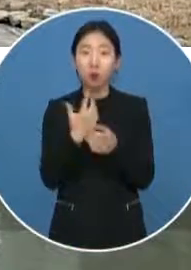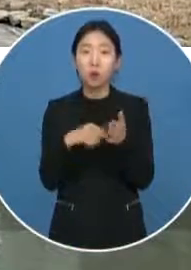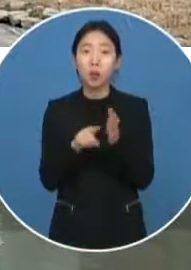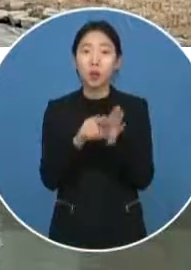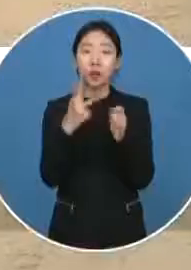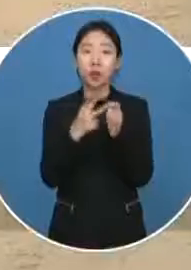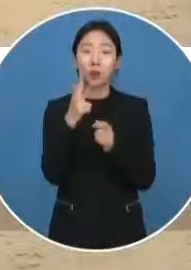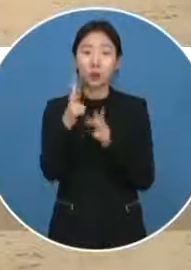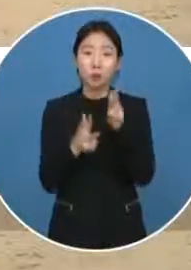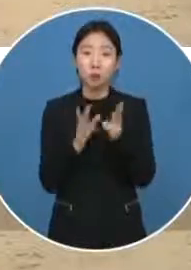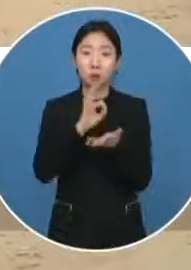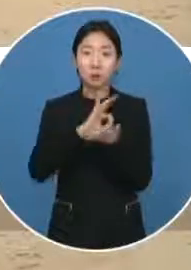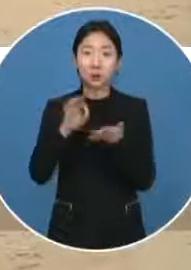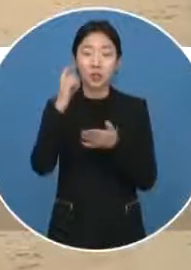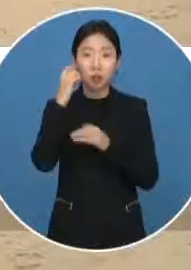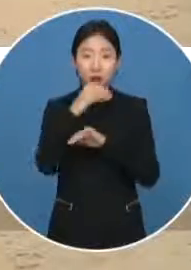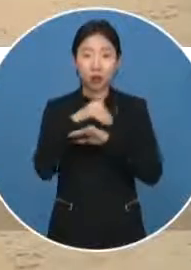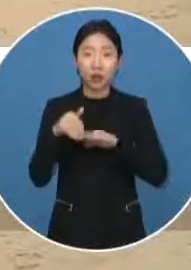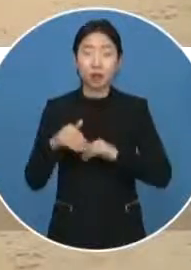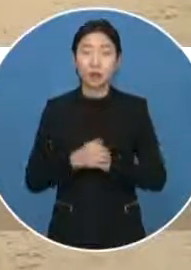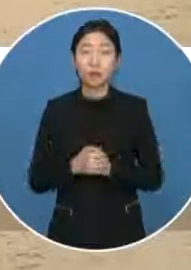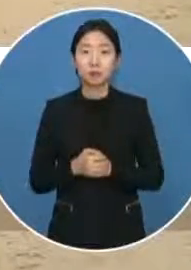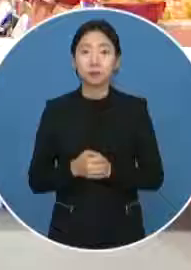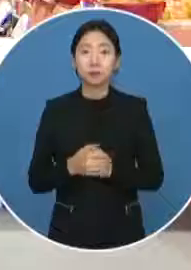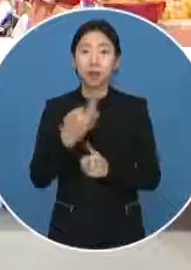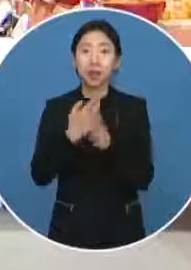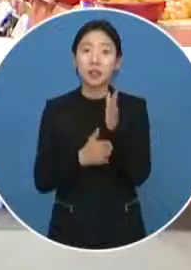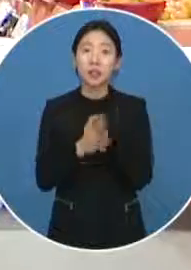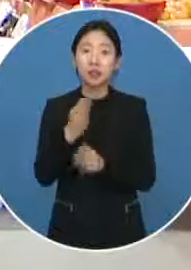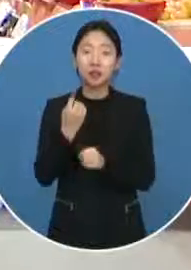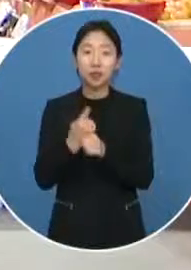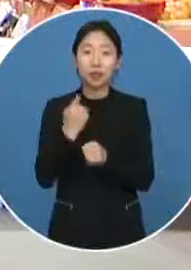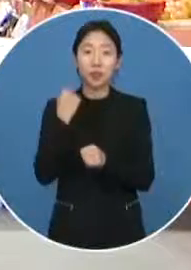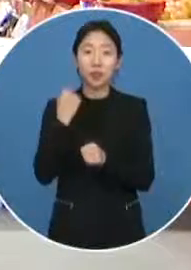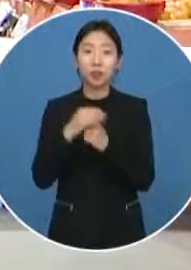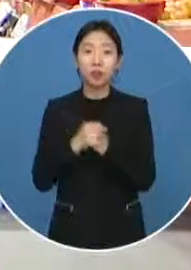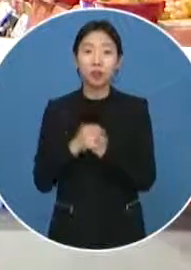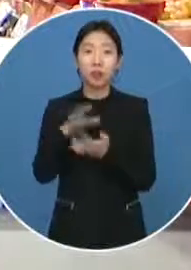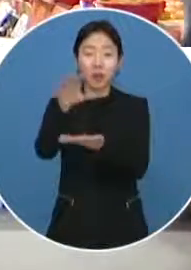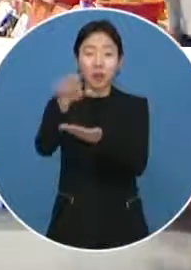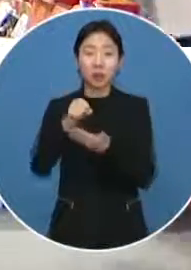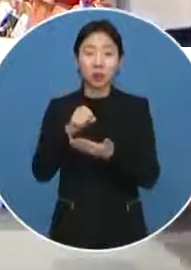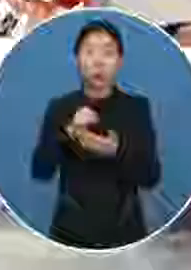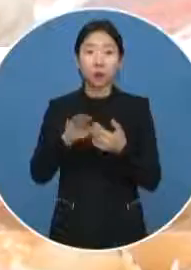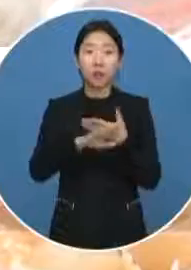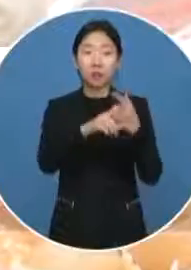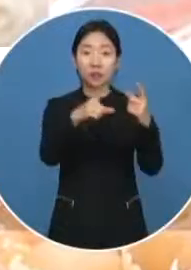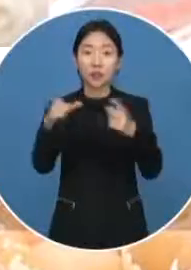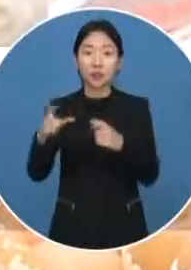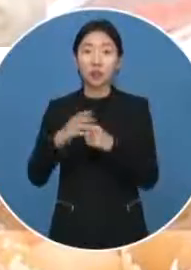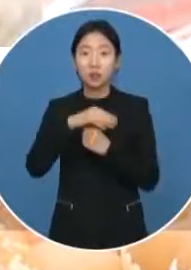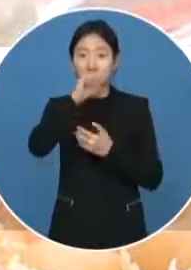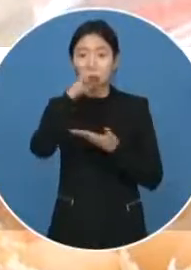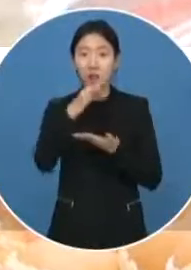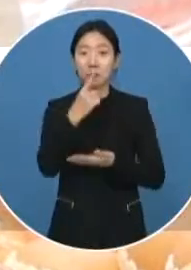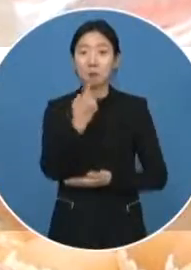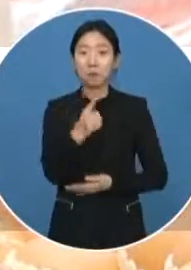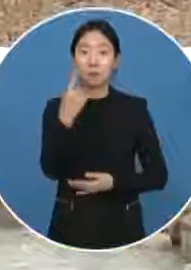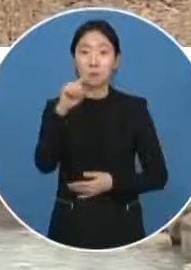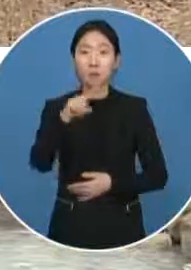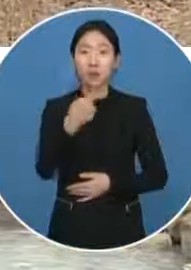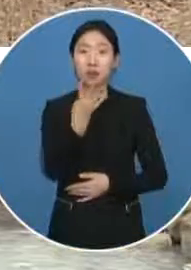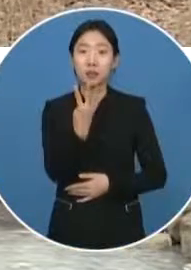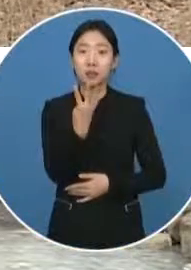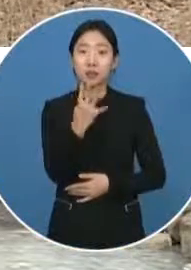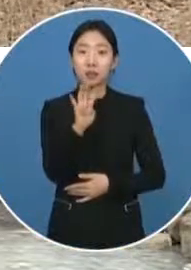정비 공사를 비롯한 7개 사업에 쓰일 예정입니다 이로써 안양시가 지난해 확보한 외부 재원은 145억 원 에 달해